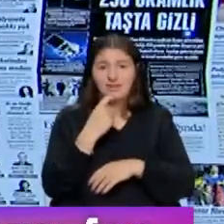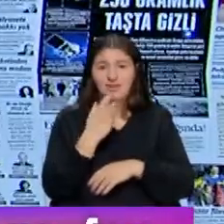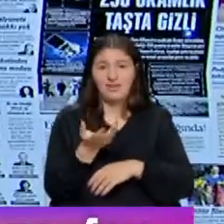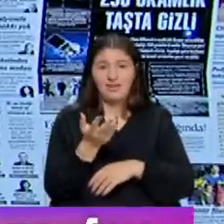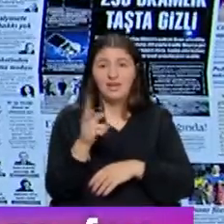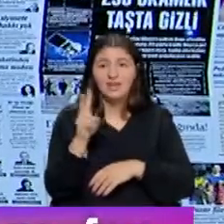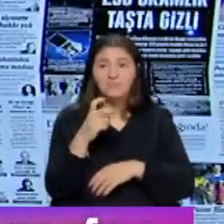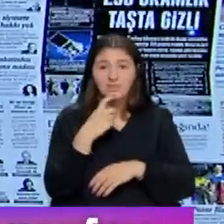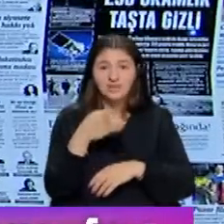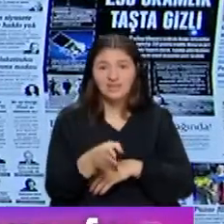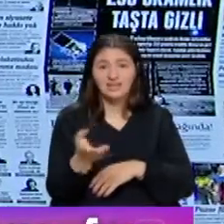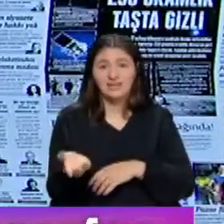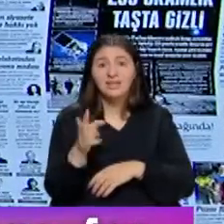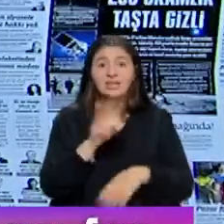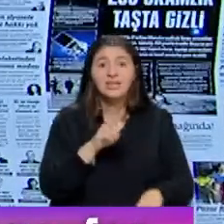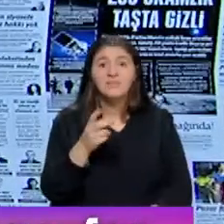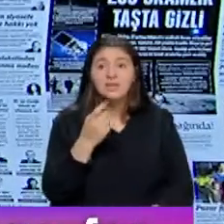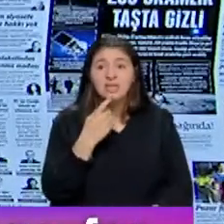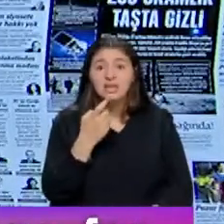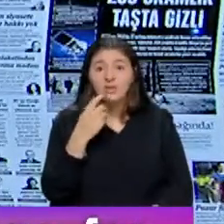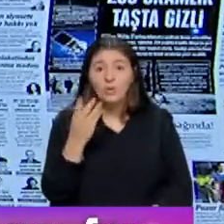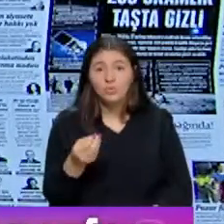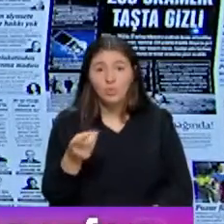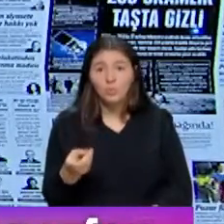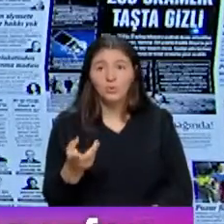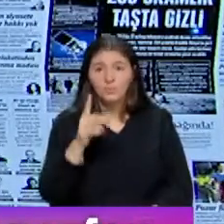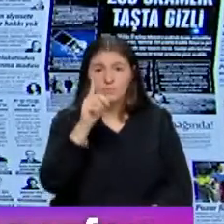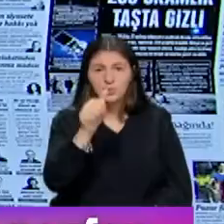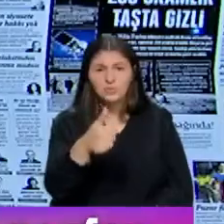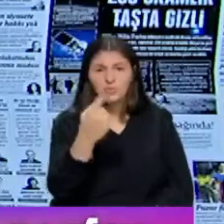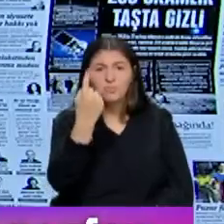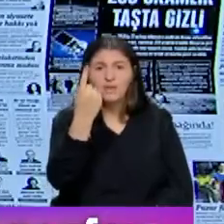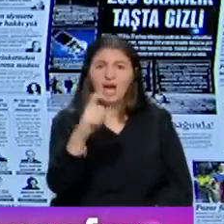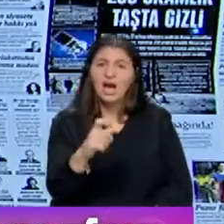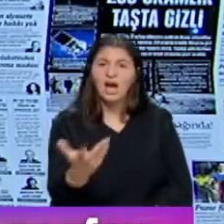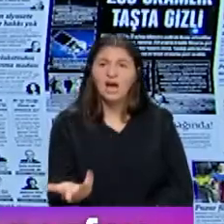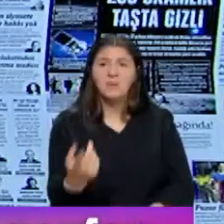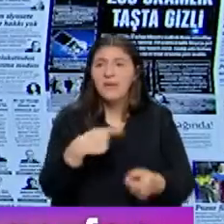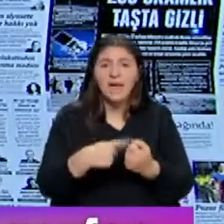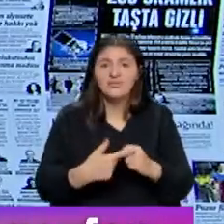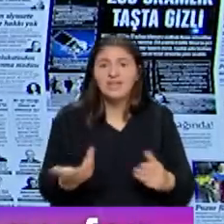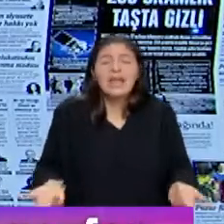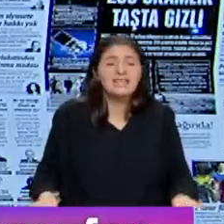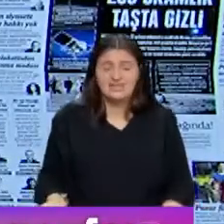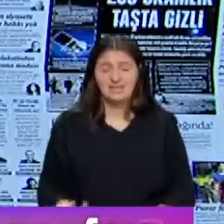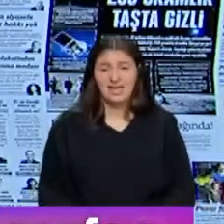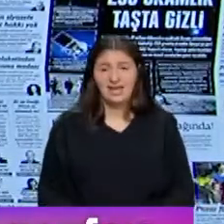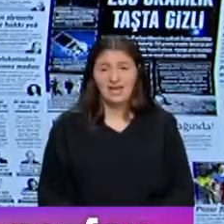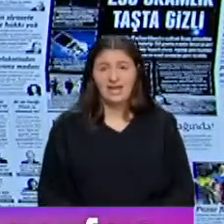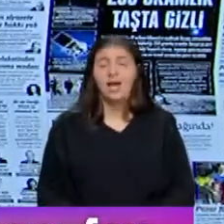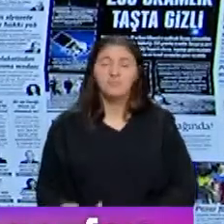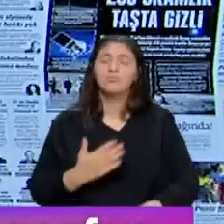20 yıl girdi 20 yılı buluyor Bu bir gün bir ay bir hafta Neyse ama